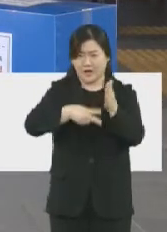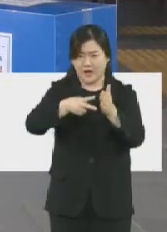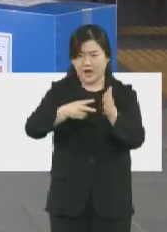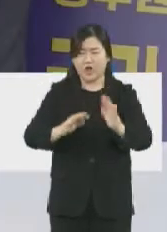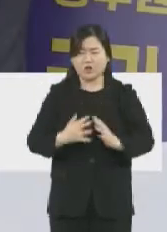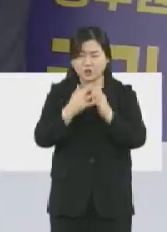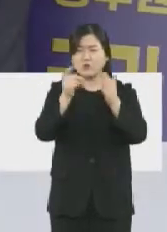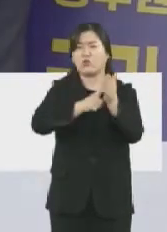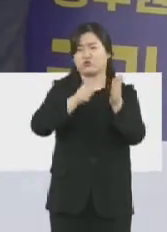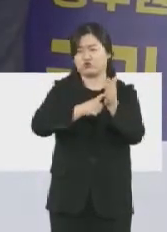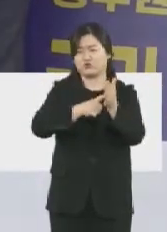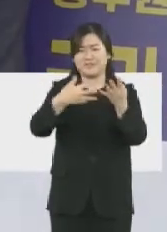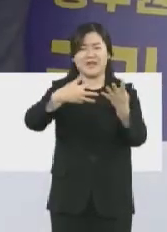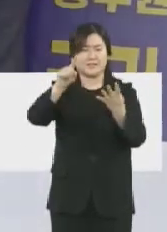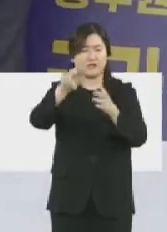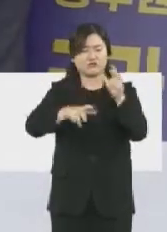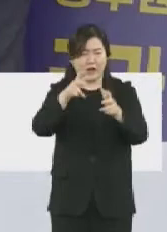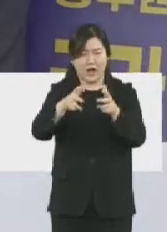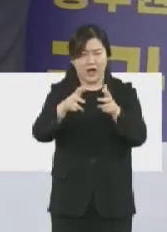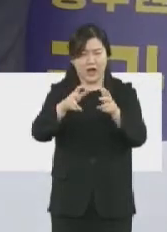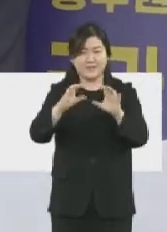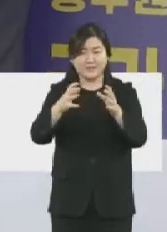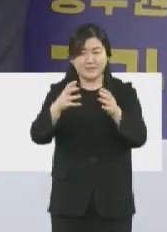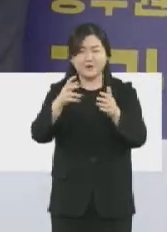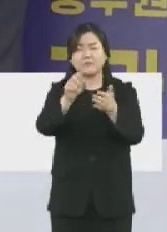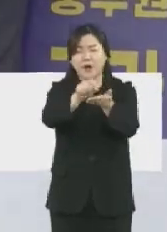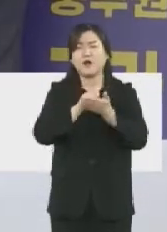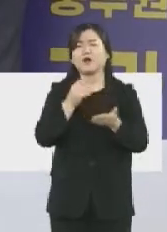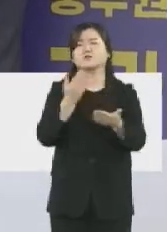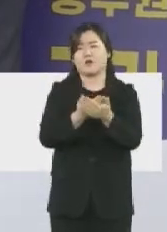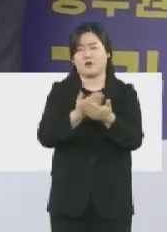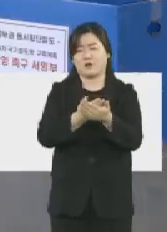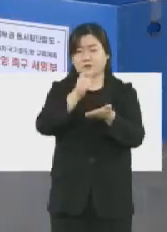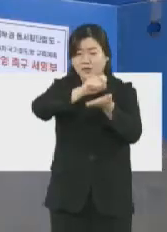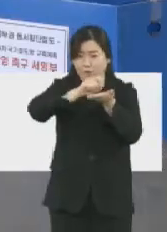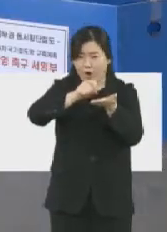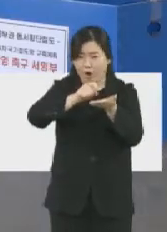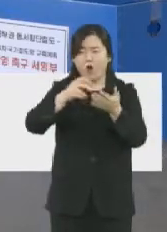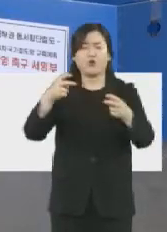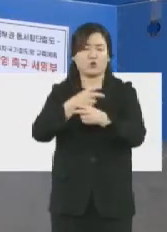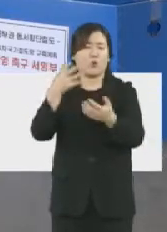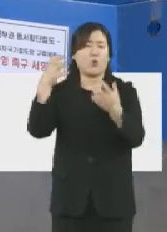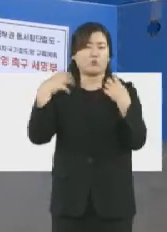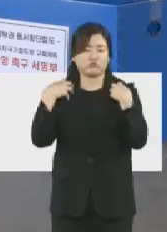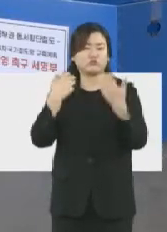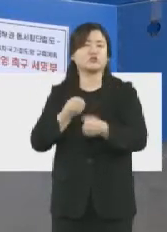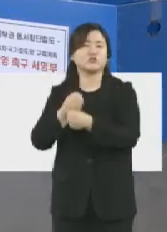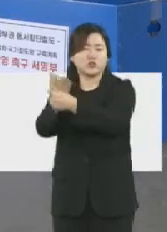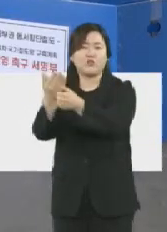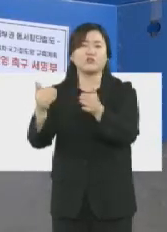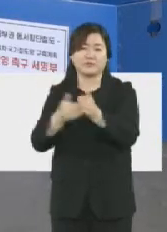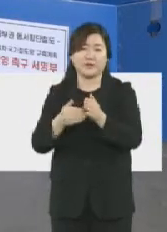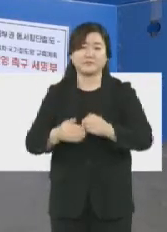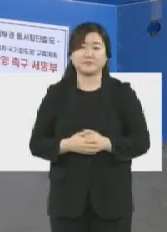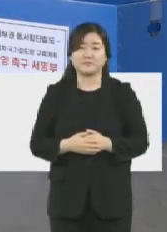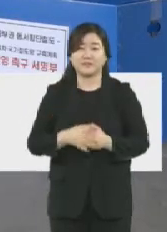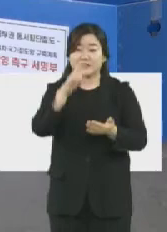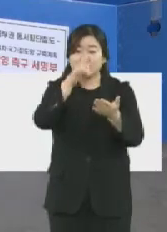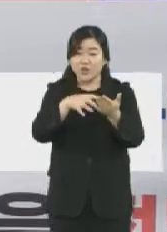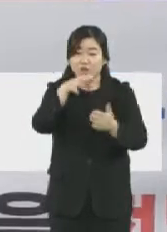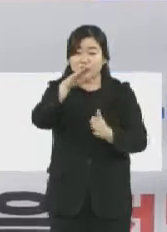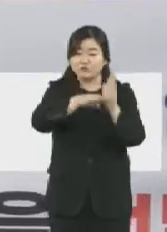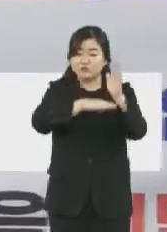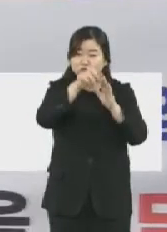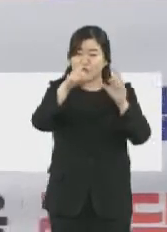제 4차 국가 철도 만 구축 계획 반영 촉구 서명 부가 국토교통부에 전달 됐습니다 천안시는